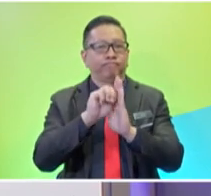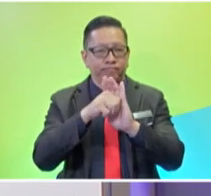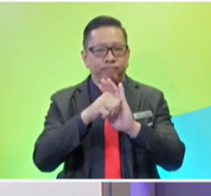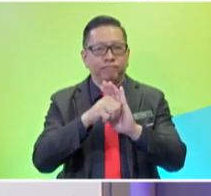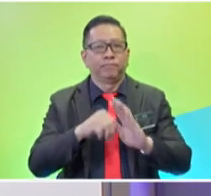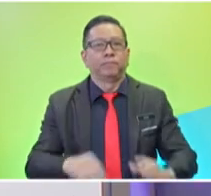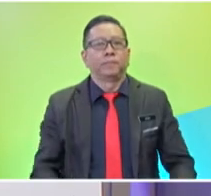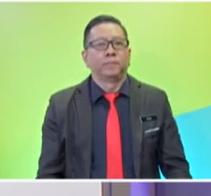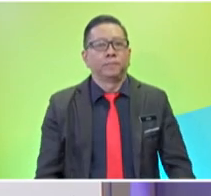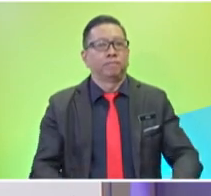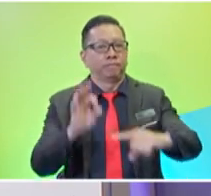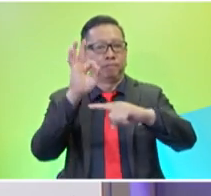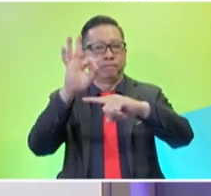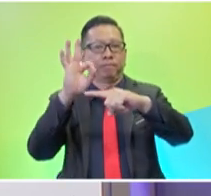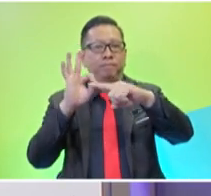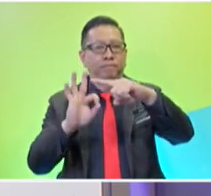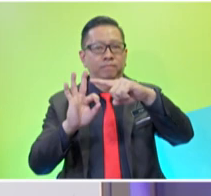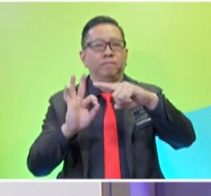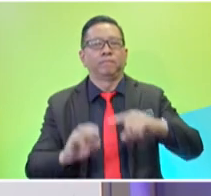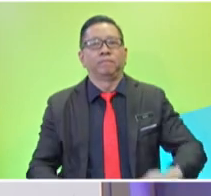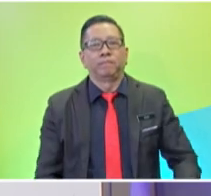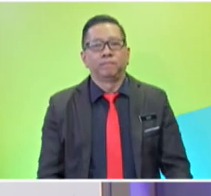nominal itu kita masukkan sebagai kadarai